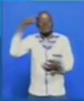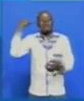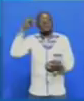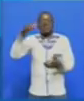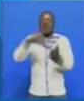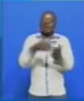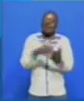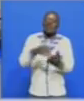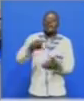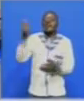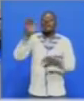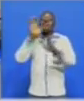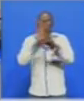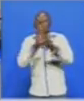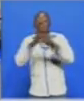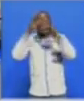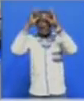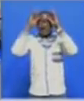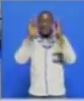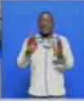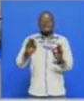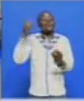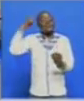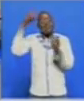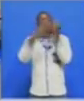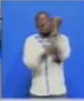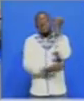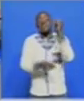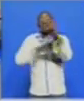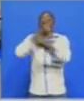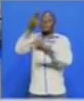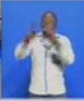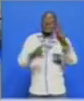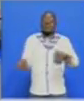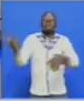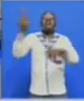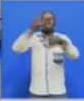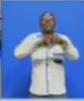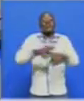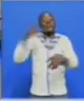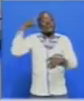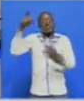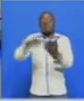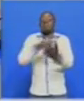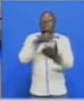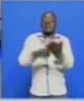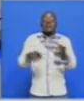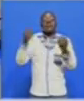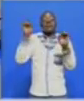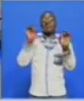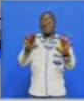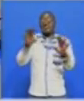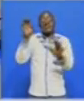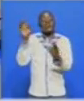occasion pour interpeller les décideurs sur la vulnérabilité des populations exposées aux risques de catastrophes. Des précisions avec Roger